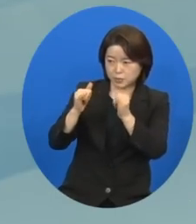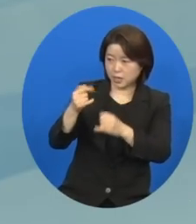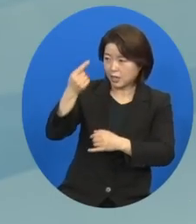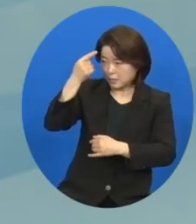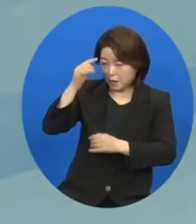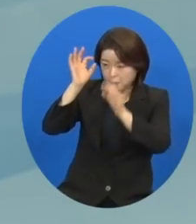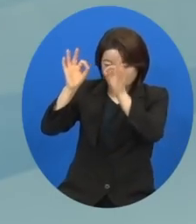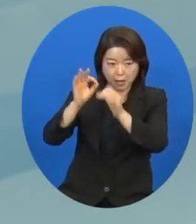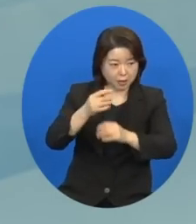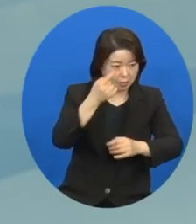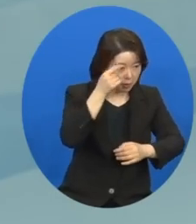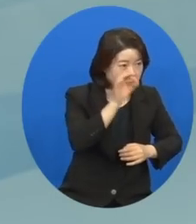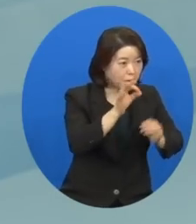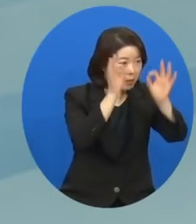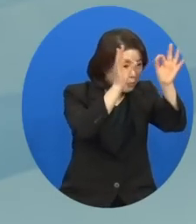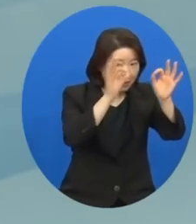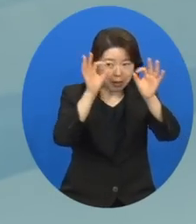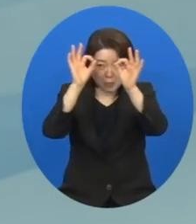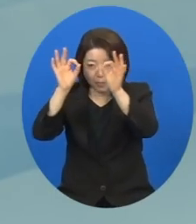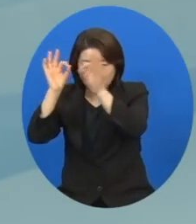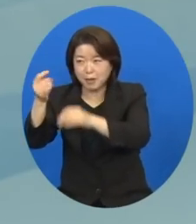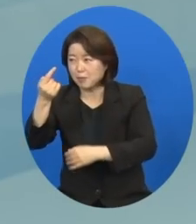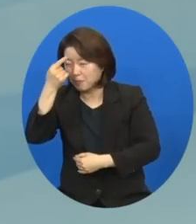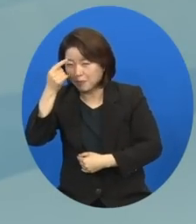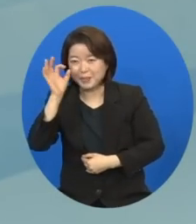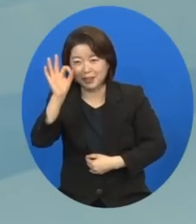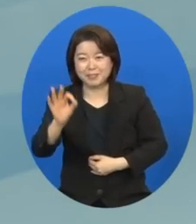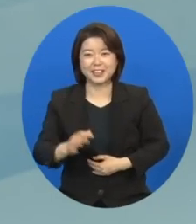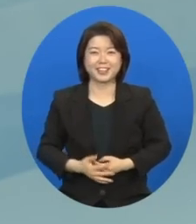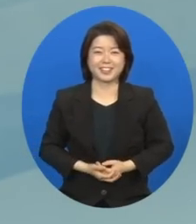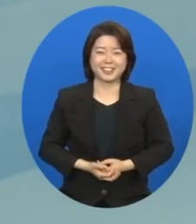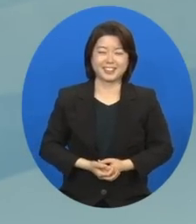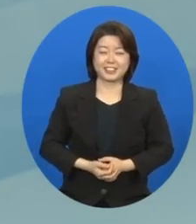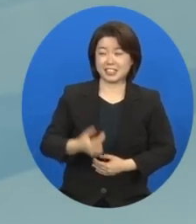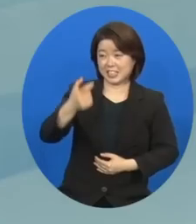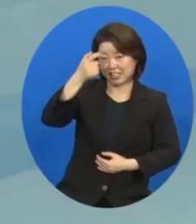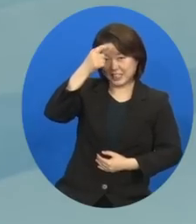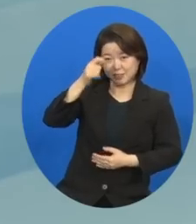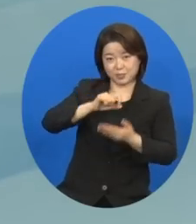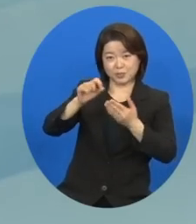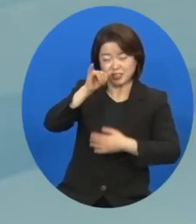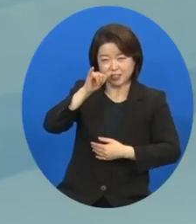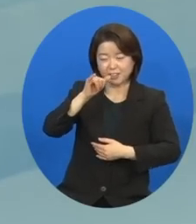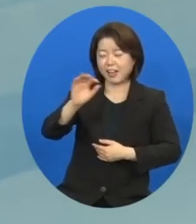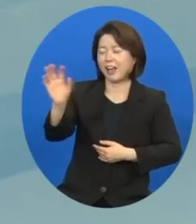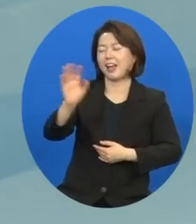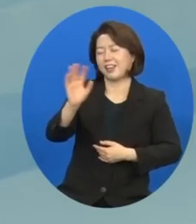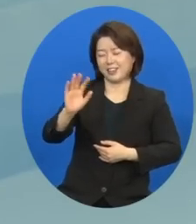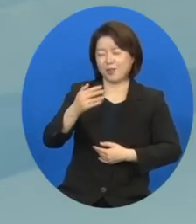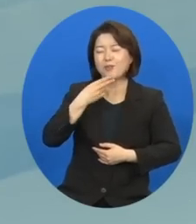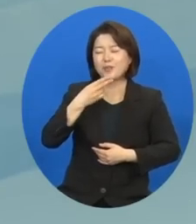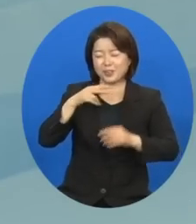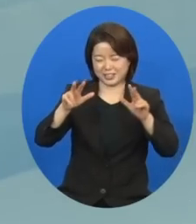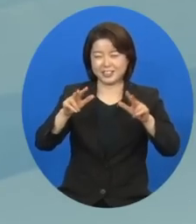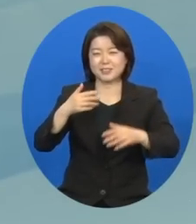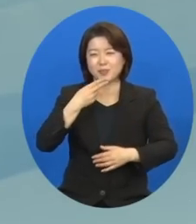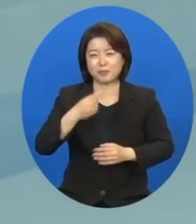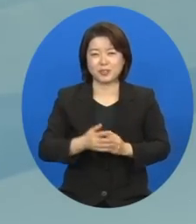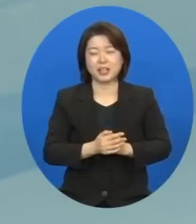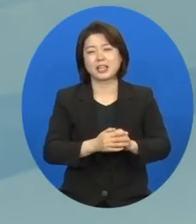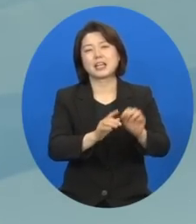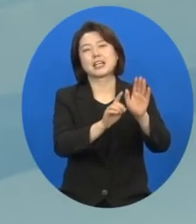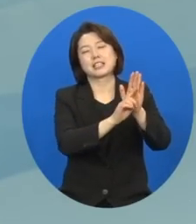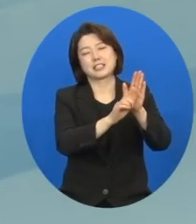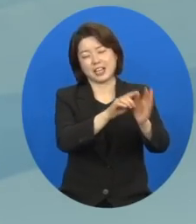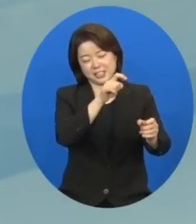한번 보겠습니다. 옆 사람의 이마를 보시고 이름이 써 있습니까? 안 써 있습니다. 아직은요. 네. 그 이제 상징적인